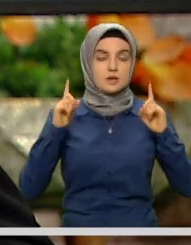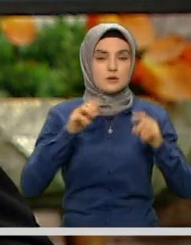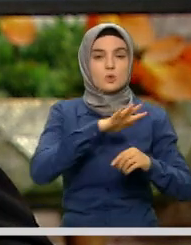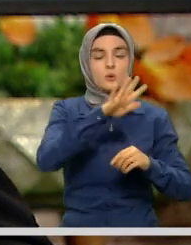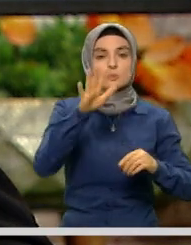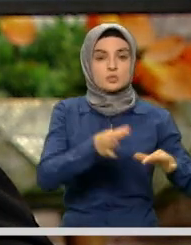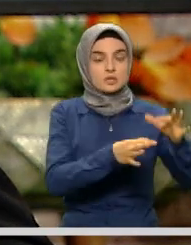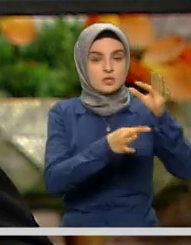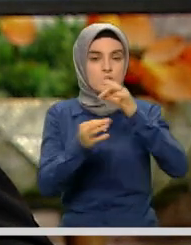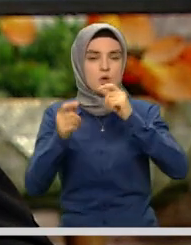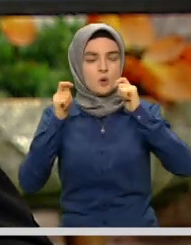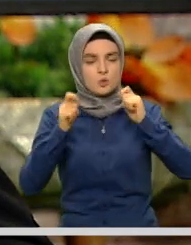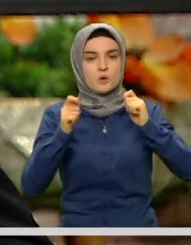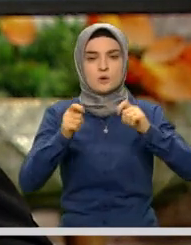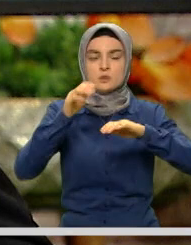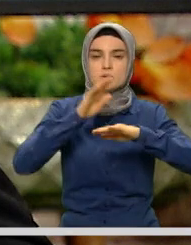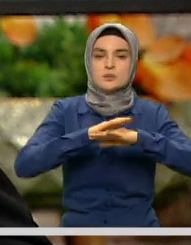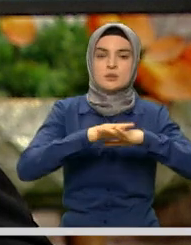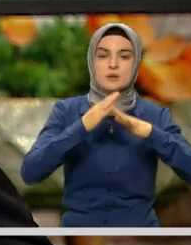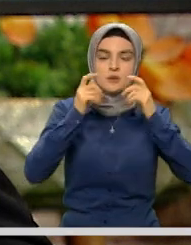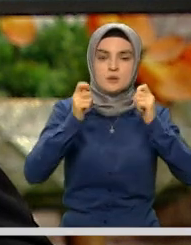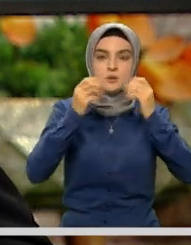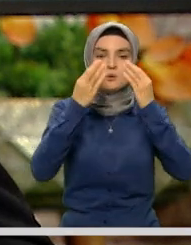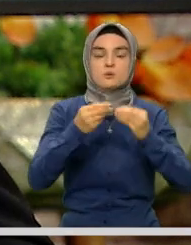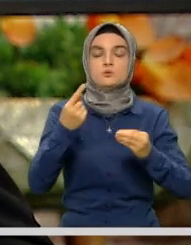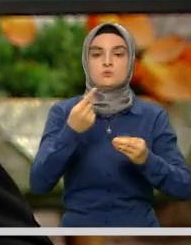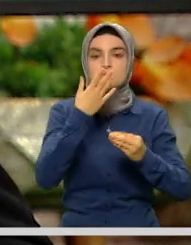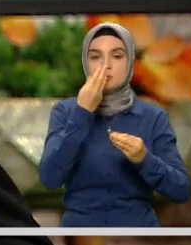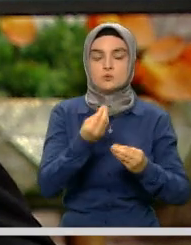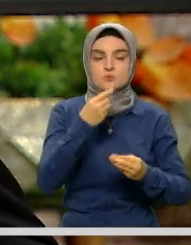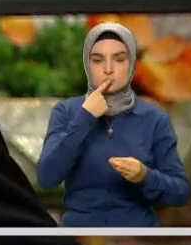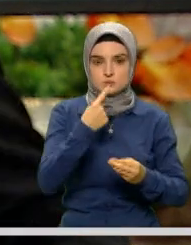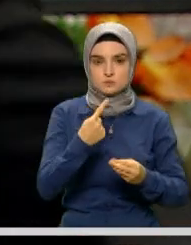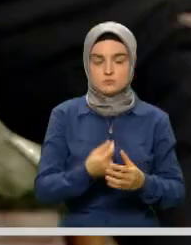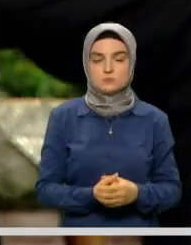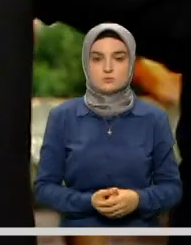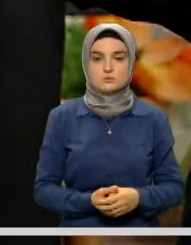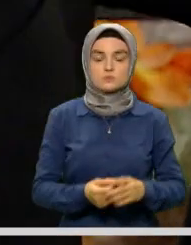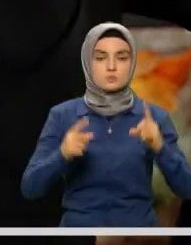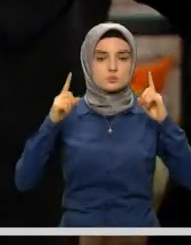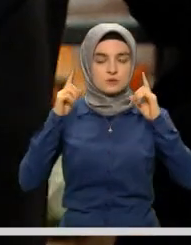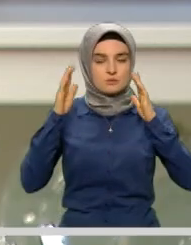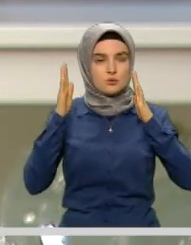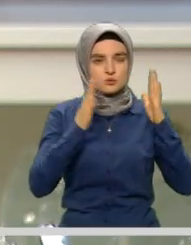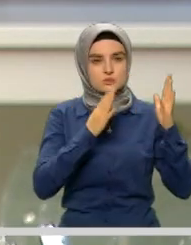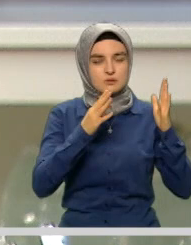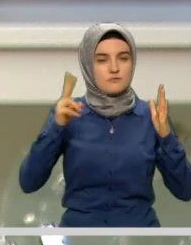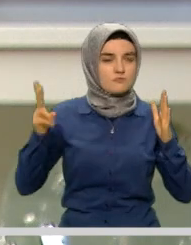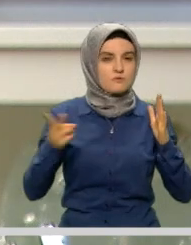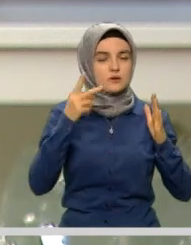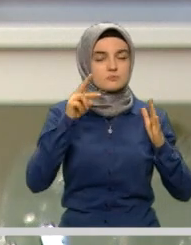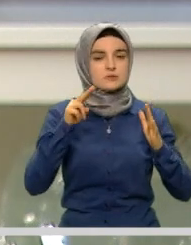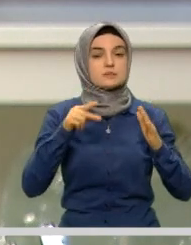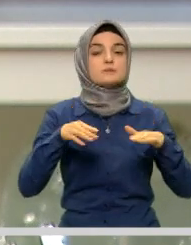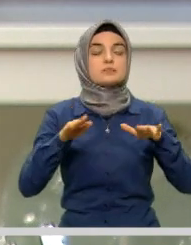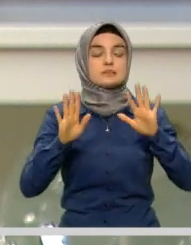mutlaka yapması zorunlu olan bir şey. Yani tevbe etmekten yüz çevirmek, yani tevbeden vazgeçmek gibi bir şey